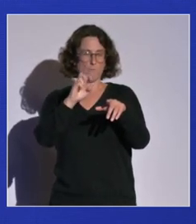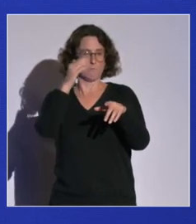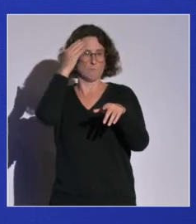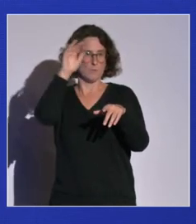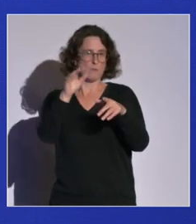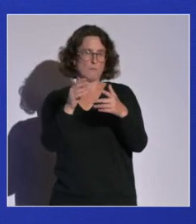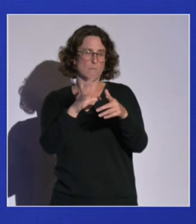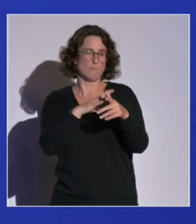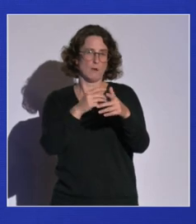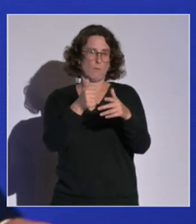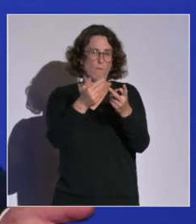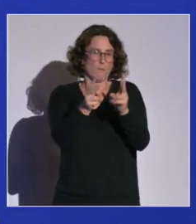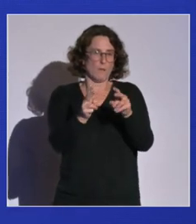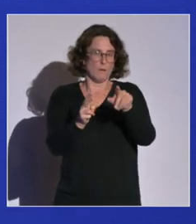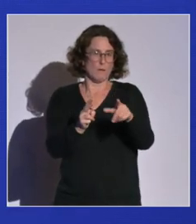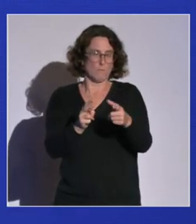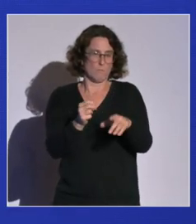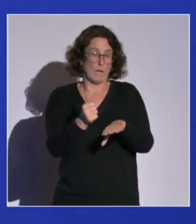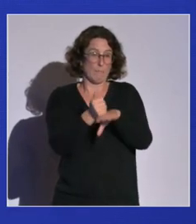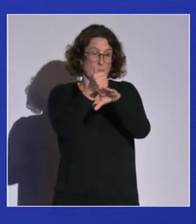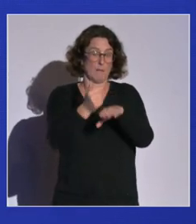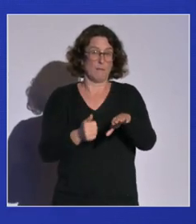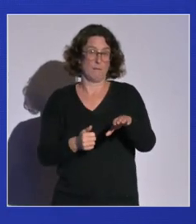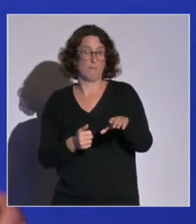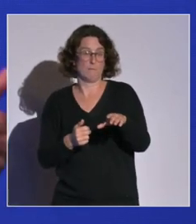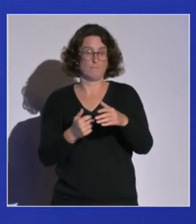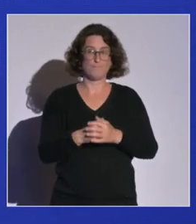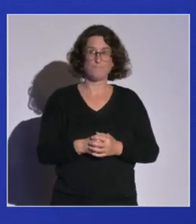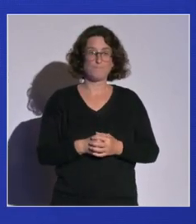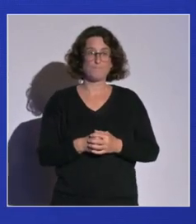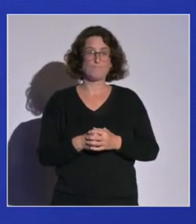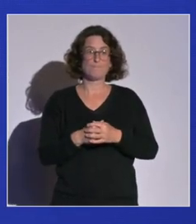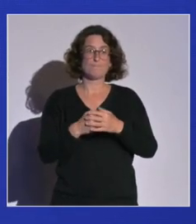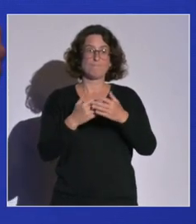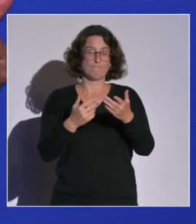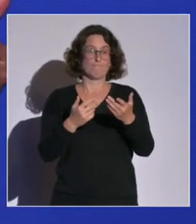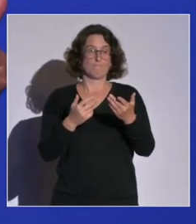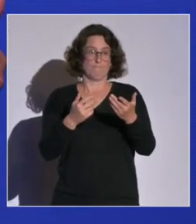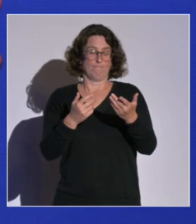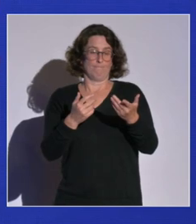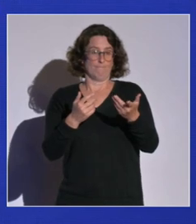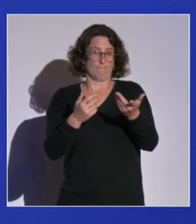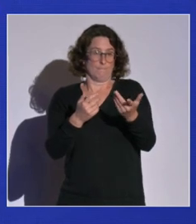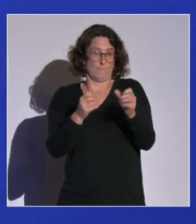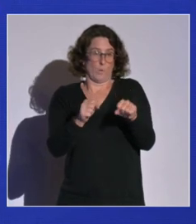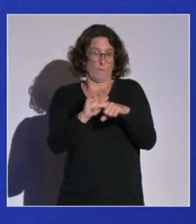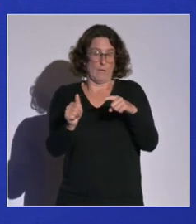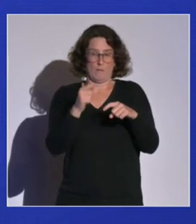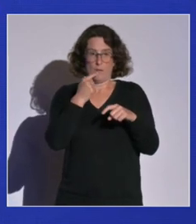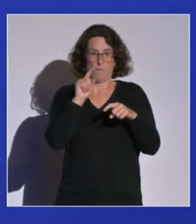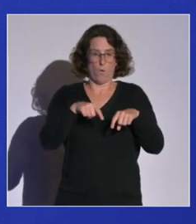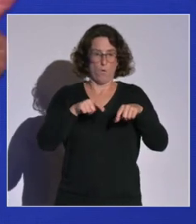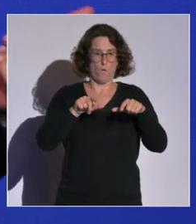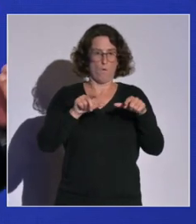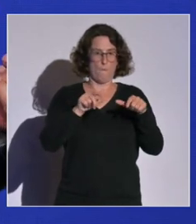France, immédiatement accessible. Il faut trois choses, je disais. Un, il faut former des foreurs. Il faut former